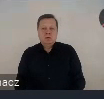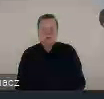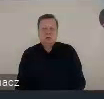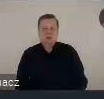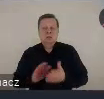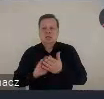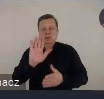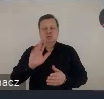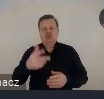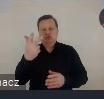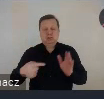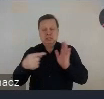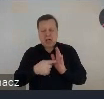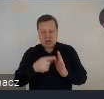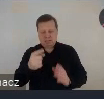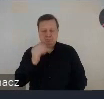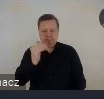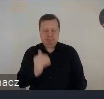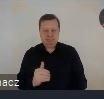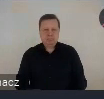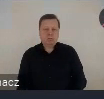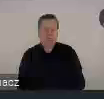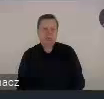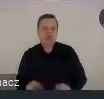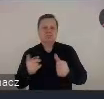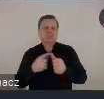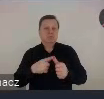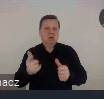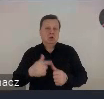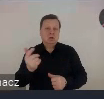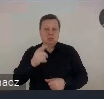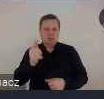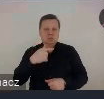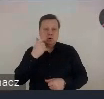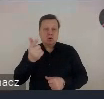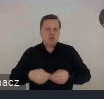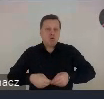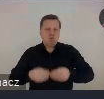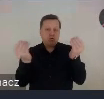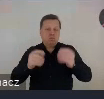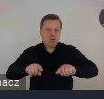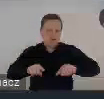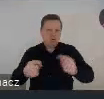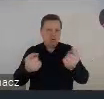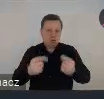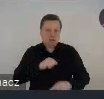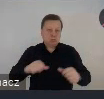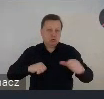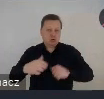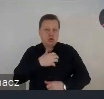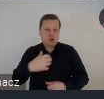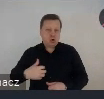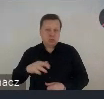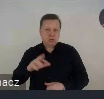przepraszam, trzy cele szczegółowe. Pierwszy cel, rozwój potencjału infrastrukturalnego i organizacyjnego samorządu